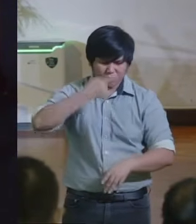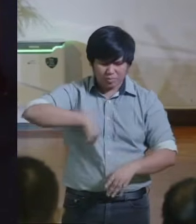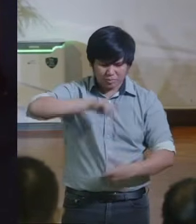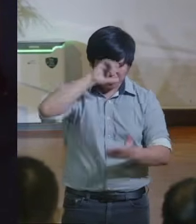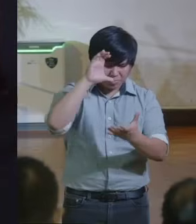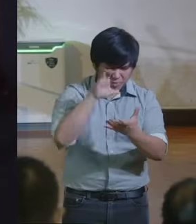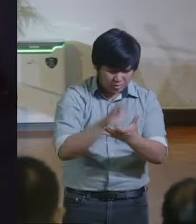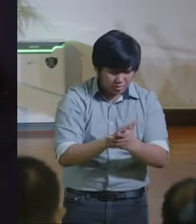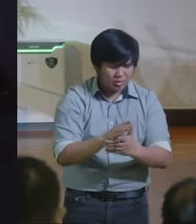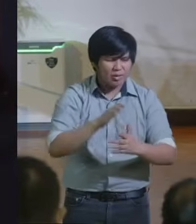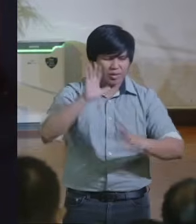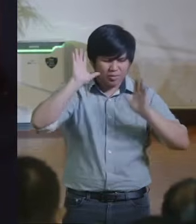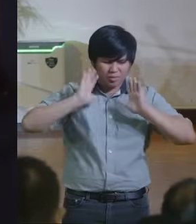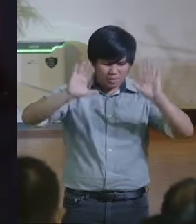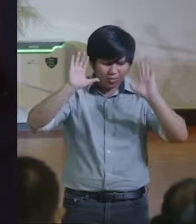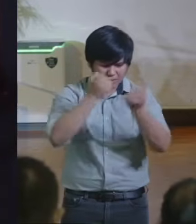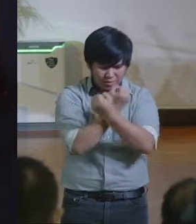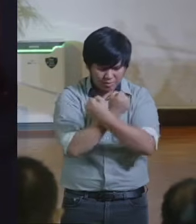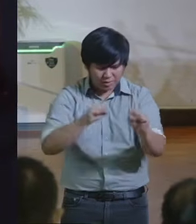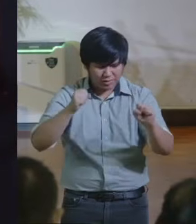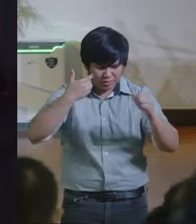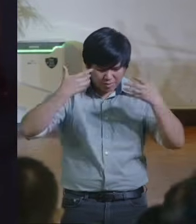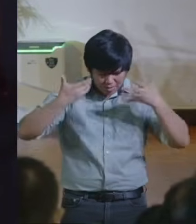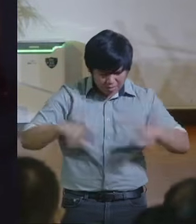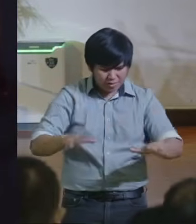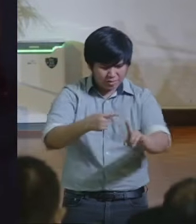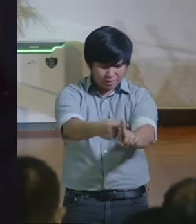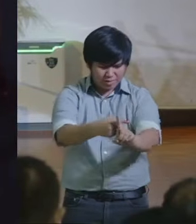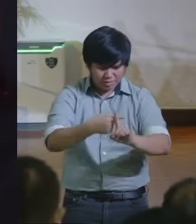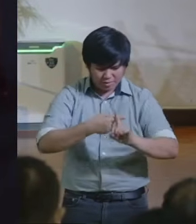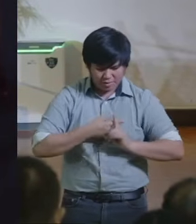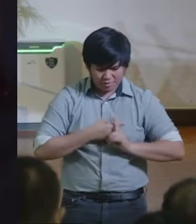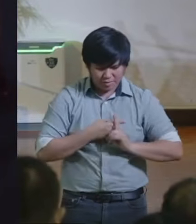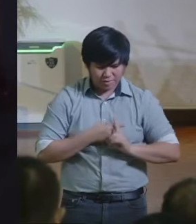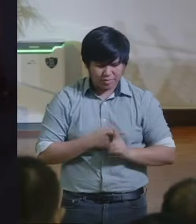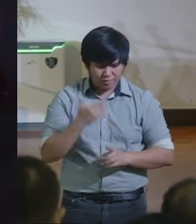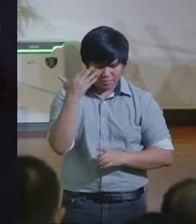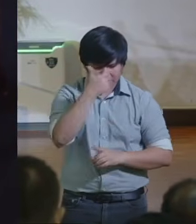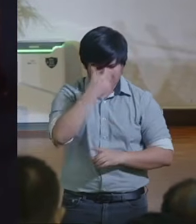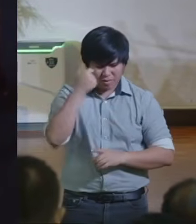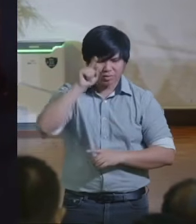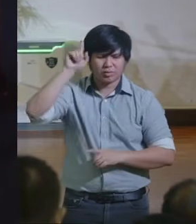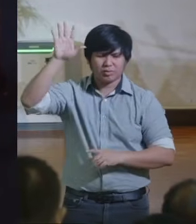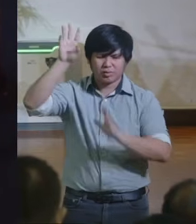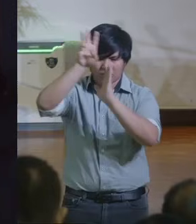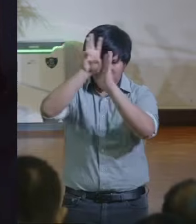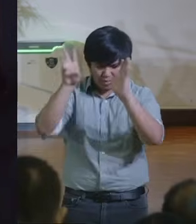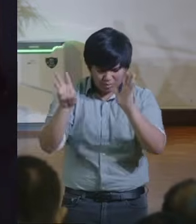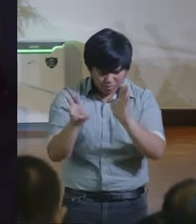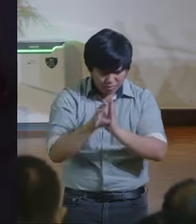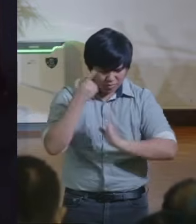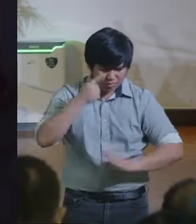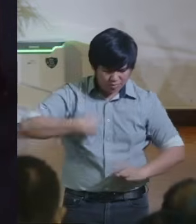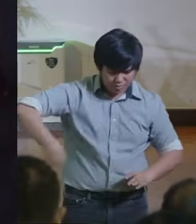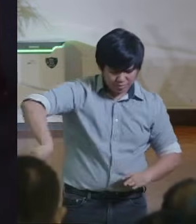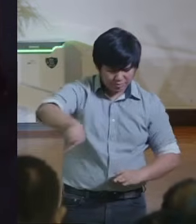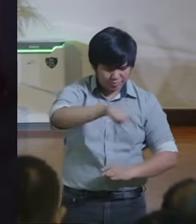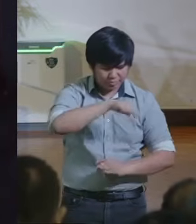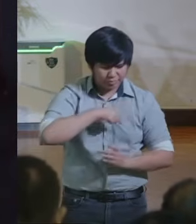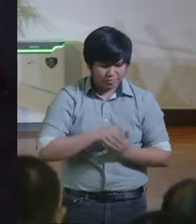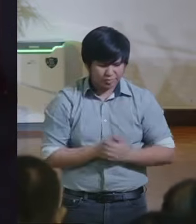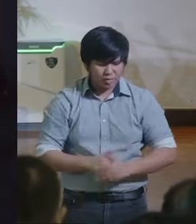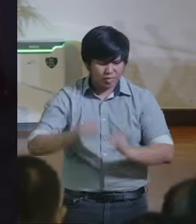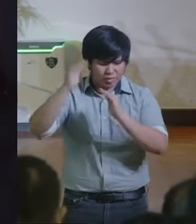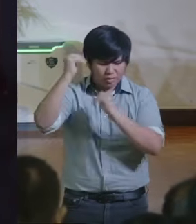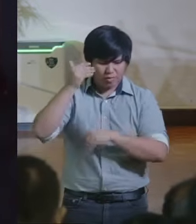ng kaligtasang ito ay aming natamo dahil sa inyong kagandahang loob sa bawat isa sa amin. Kayo